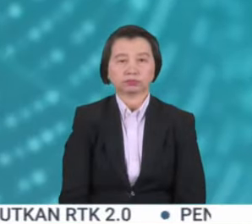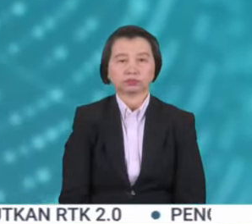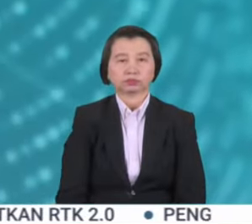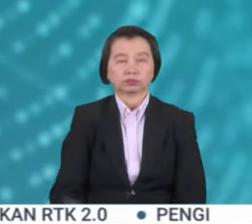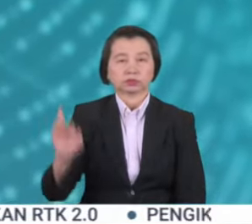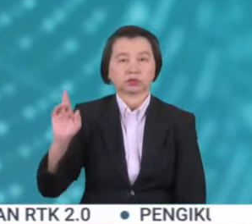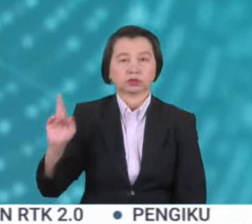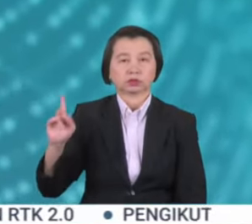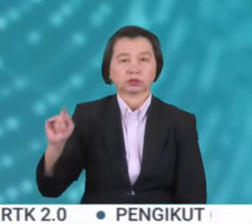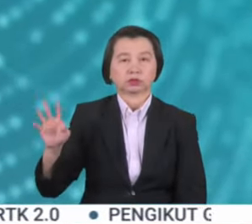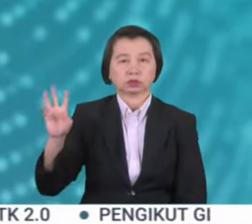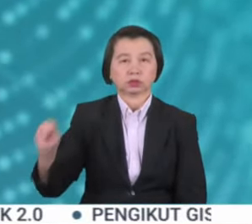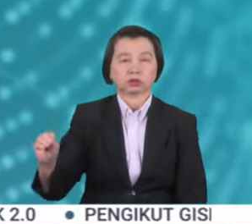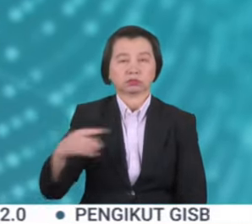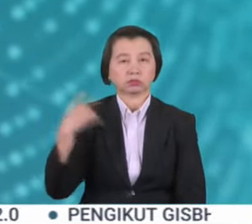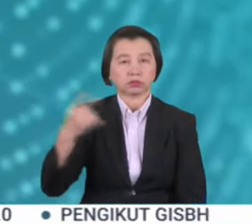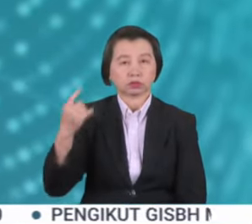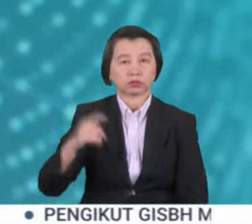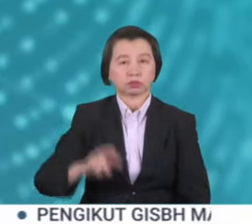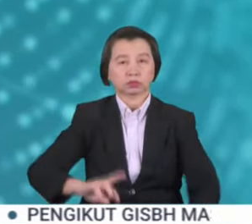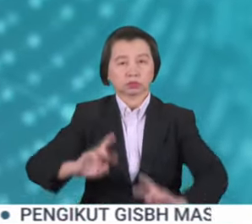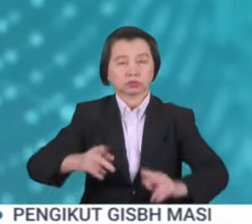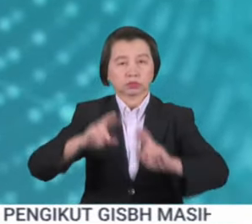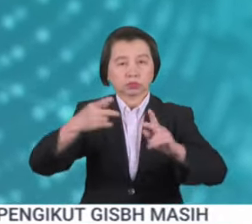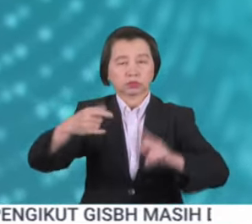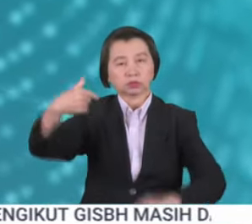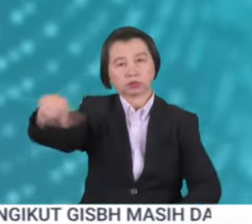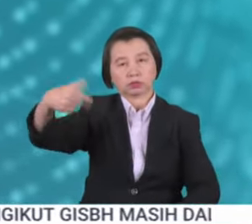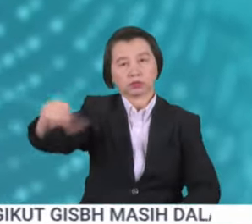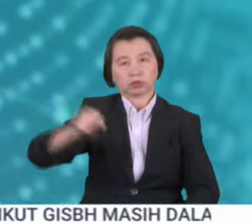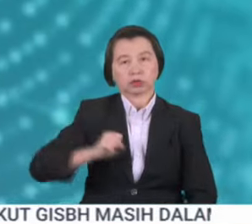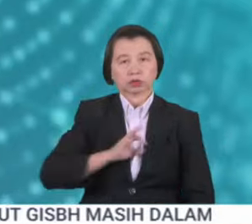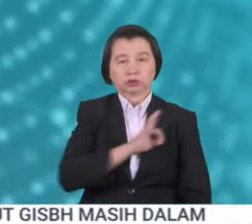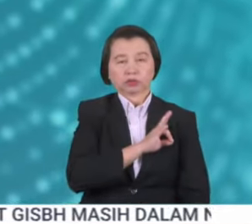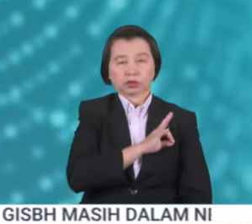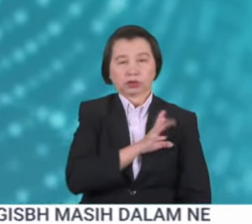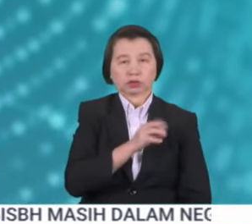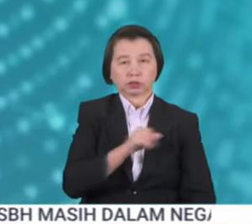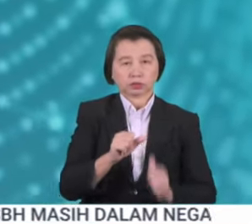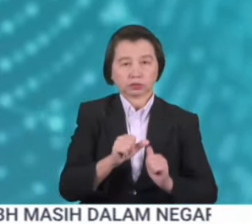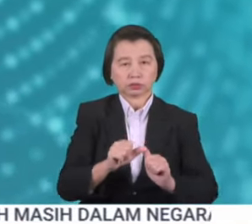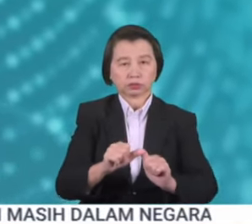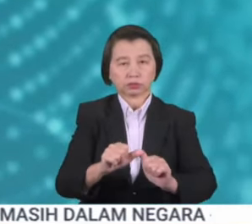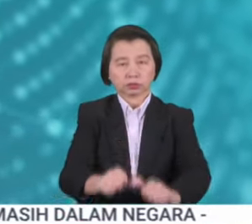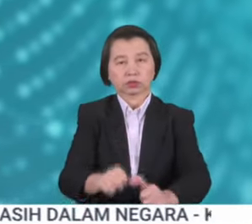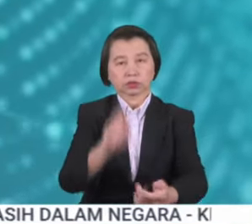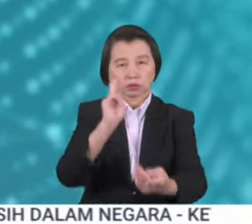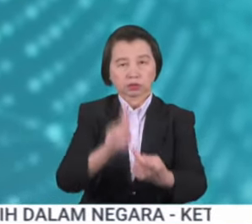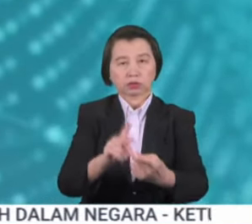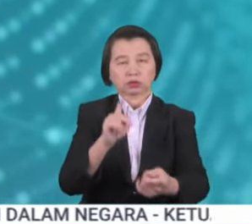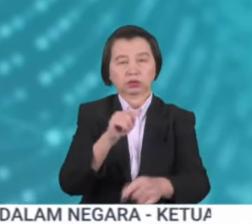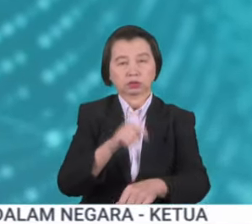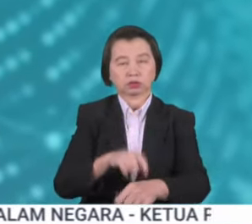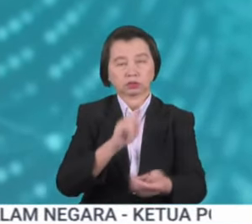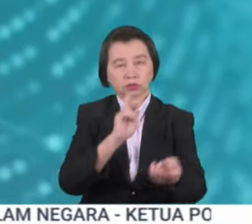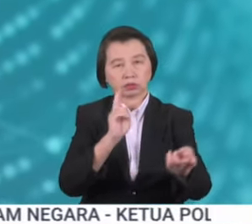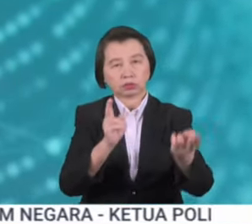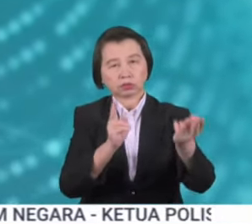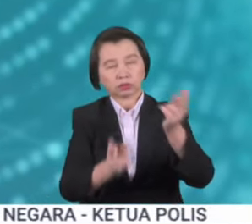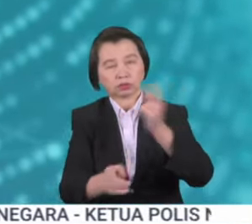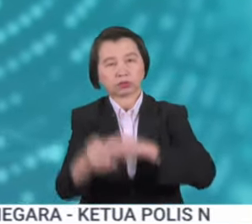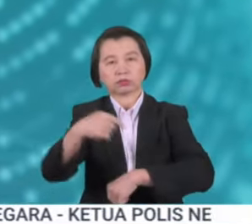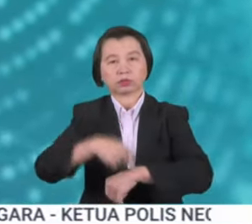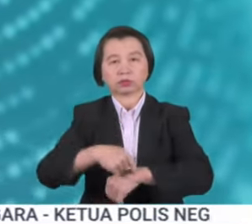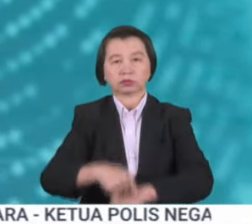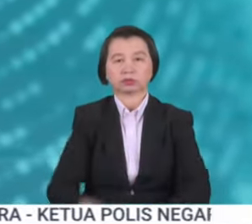Radio Televisyen Malaysia RTM akan sentiasa meningkatkan kualiti kakitangannya agar terus kekal relevan sesuai